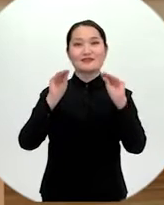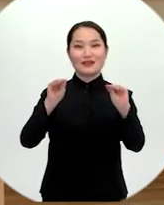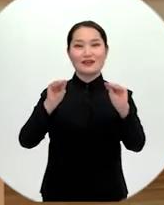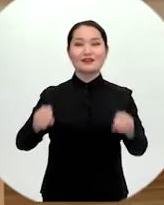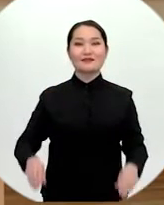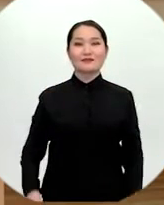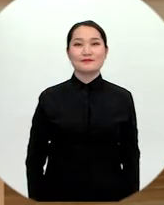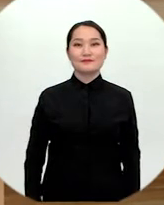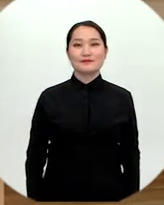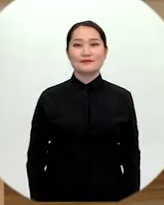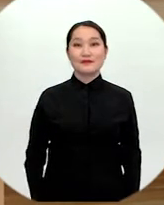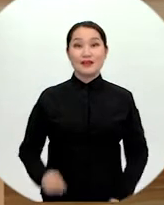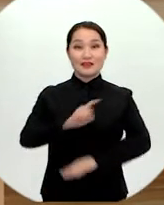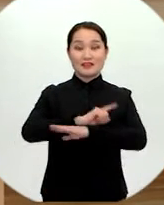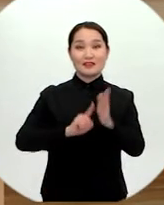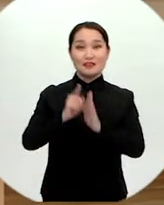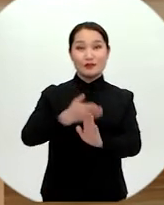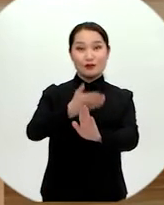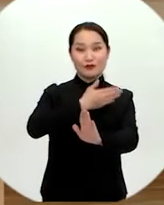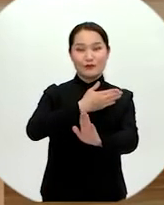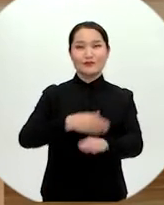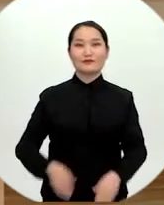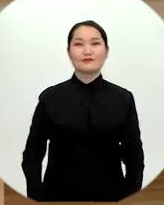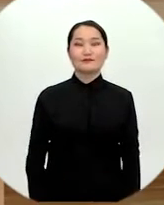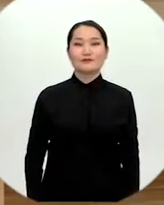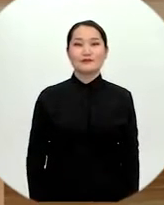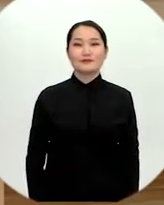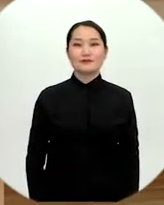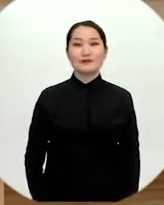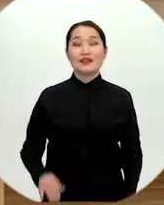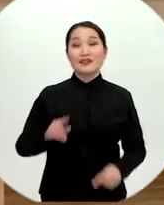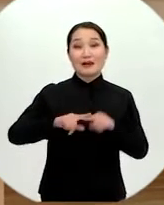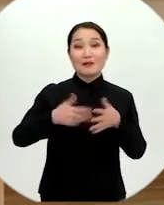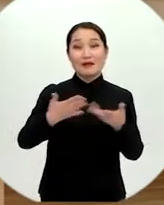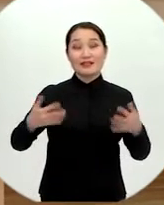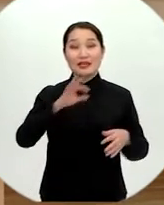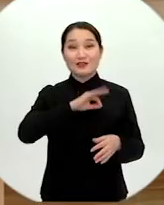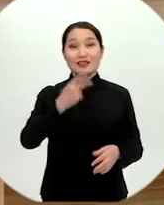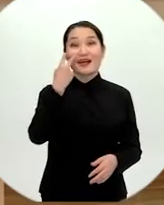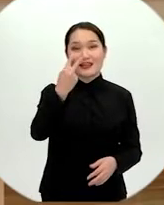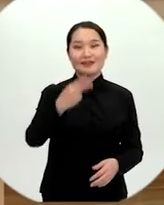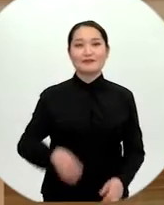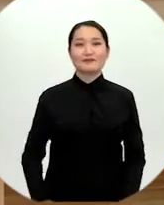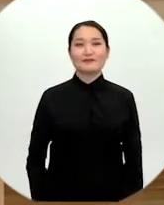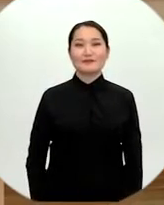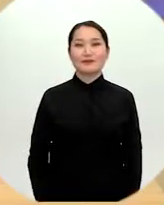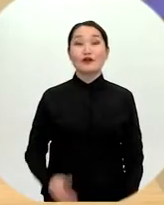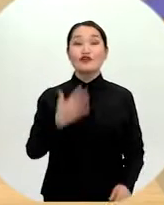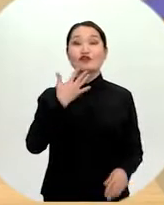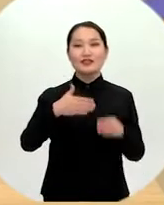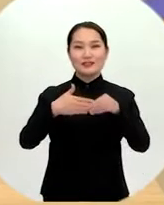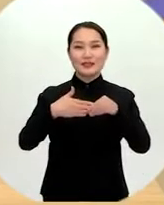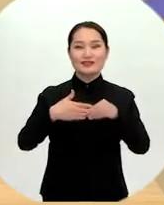хичээл орно. За хичээл эхлэхээ өмнө ямар хэрэглэгдэхүүнүүд ашиглах вэ гэдгийг бүгдээрээ харж авъя. За өнгийн